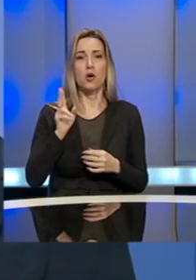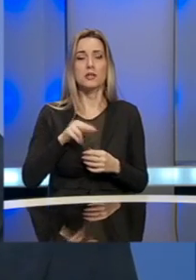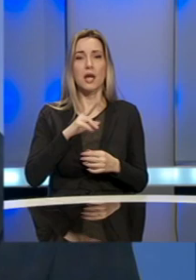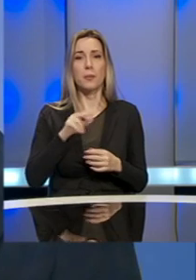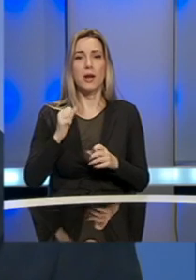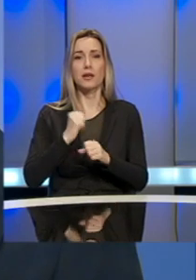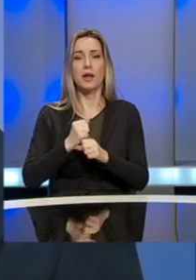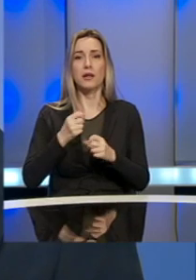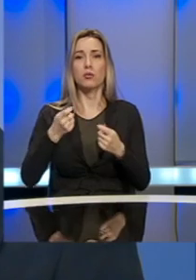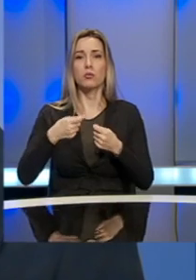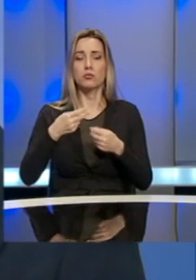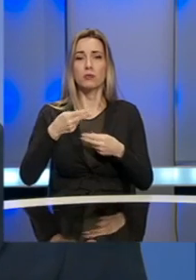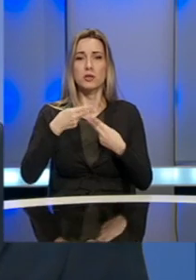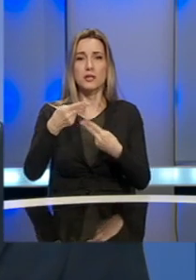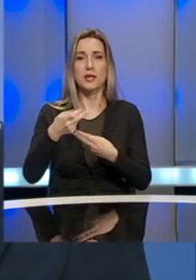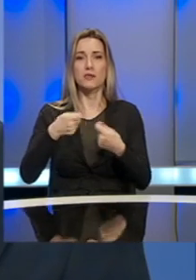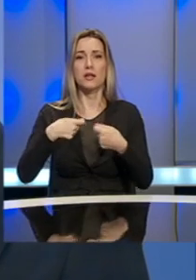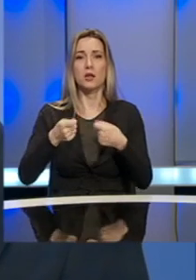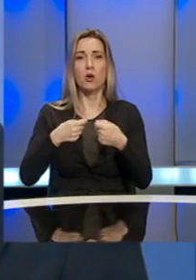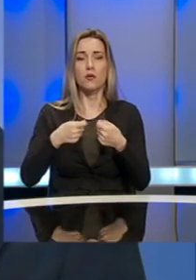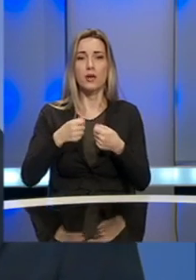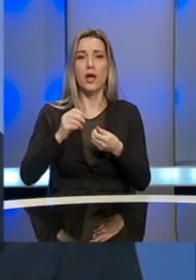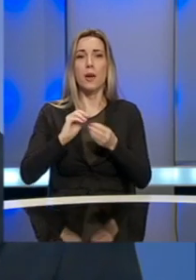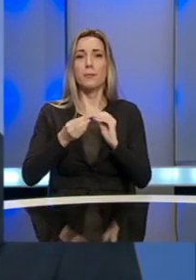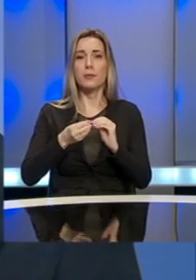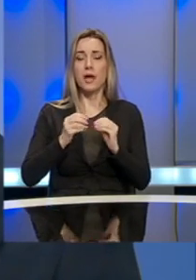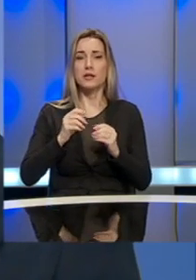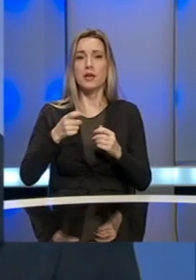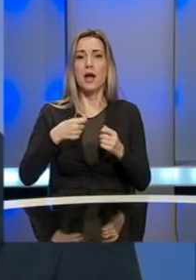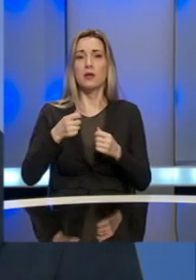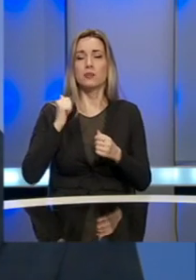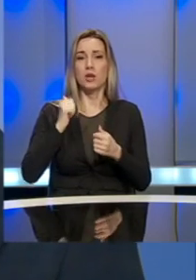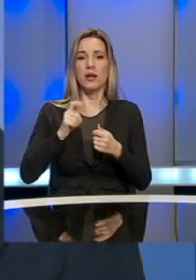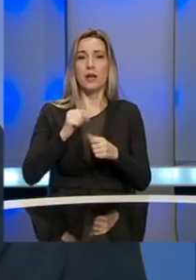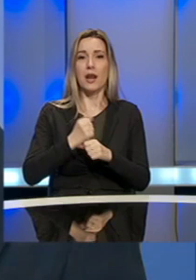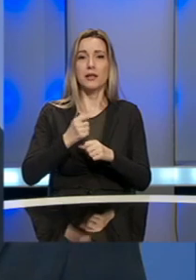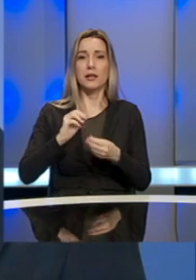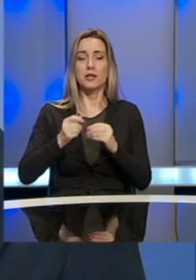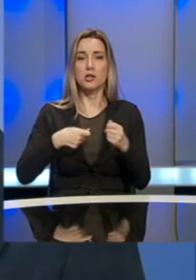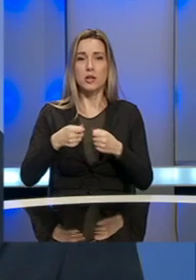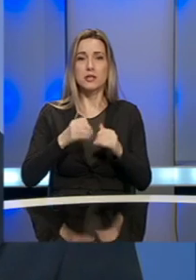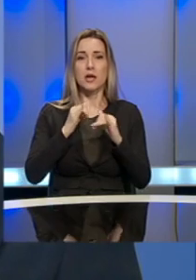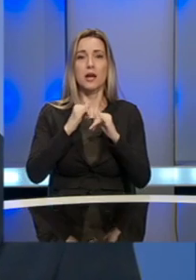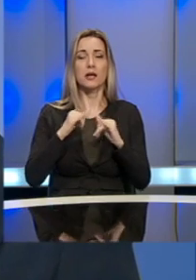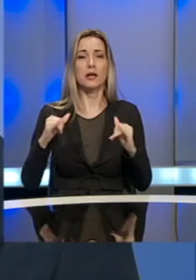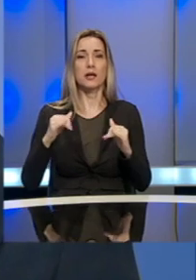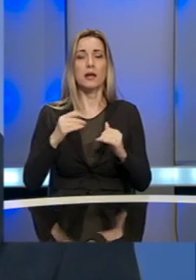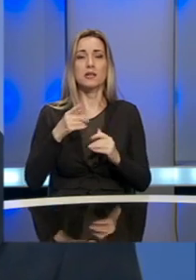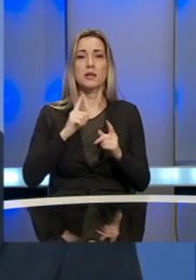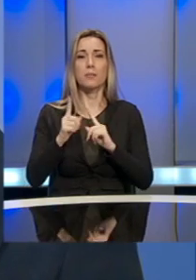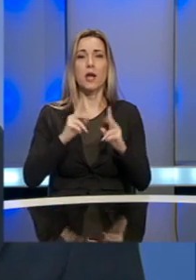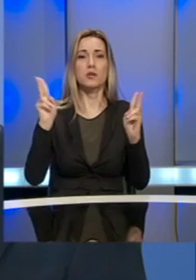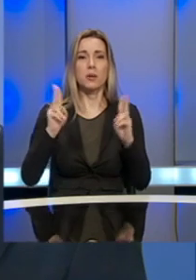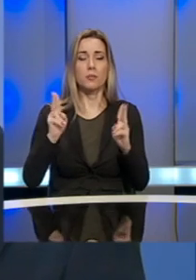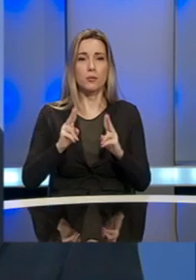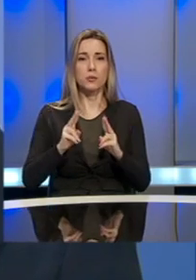djelatnosti, ugostiteljstva, trgovine, evo od juče i trgovine, pijace, odnosno tržnice ne rade, gradski prevoz je opustio poprilično,